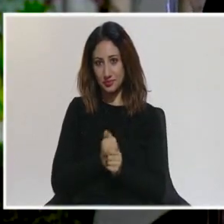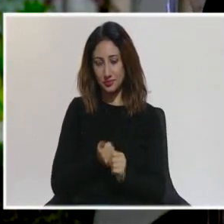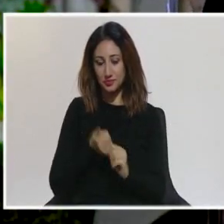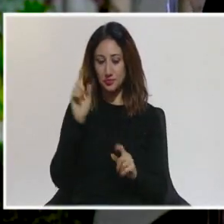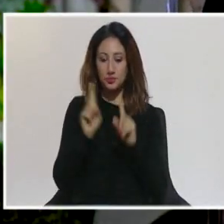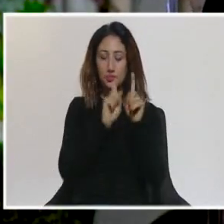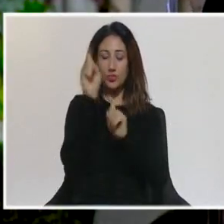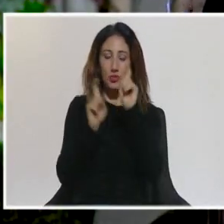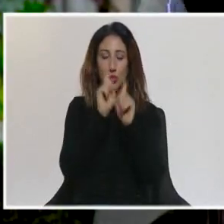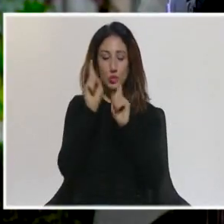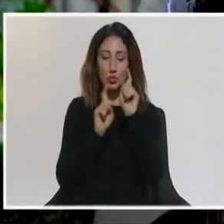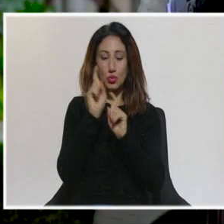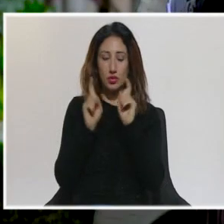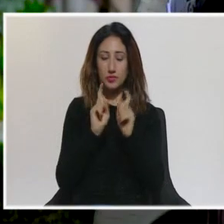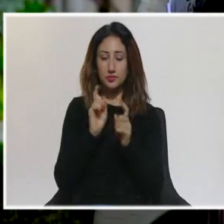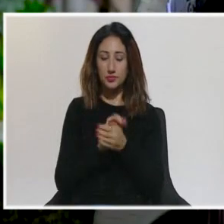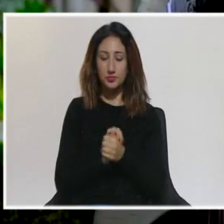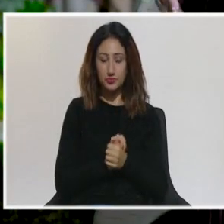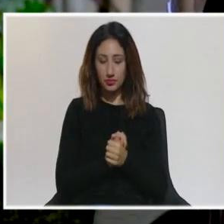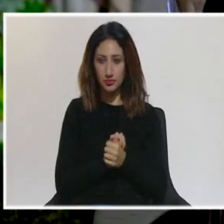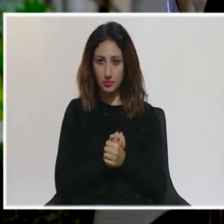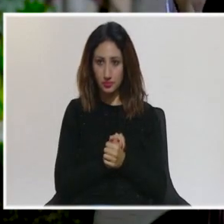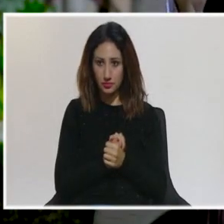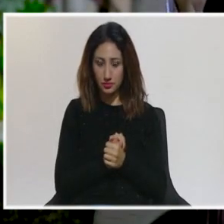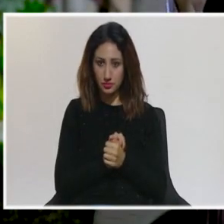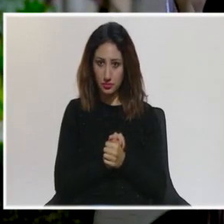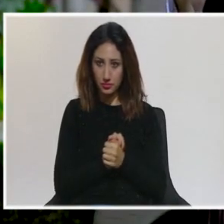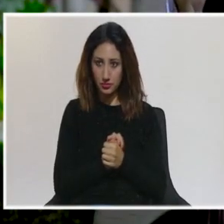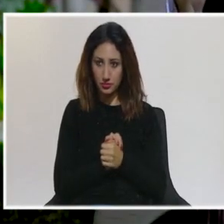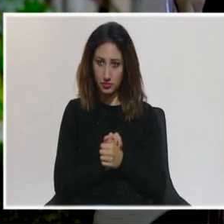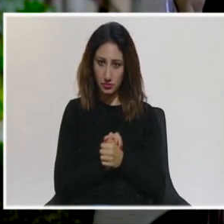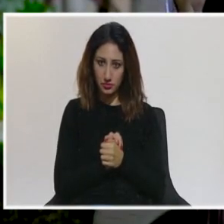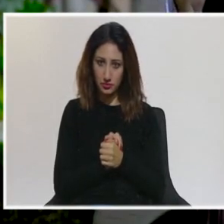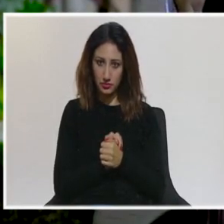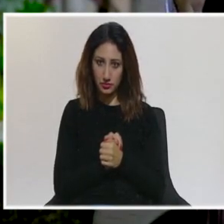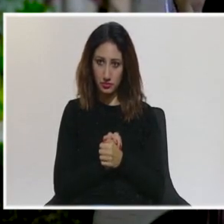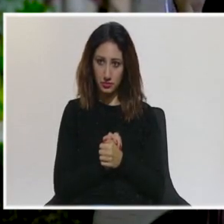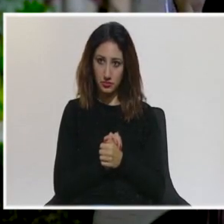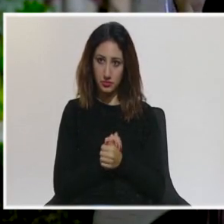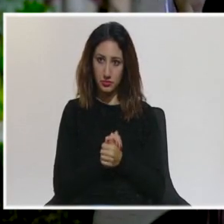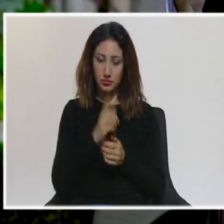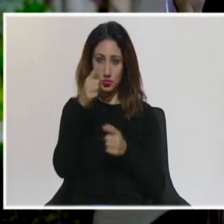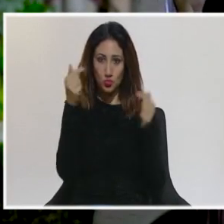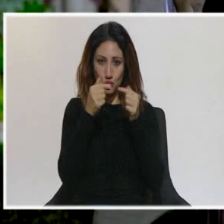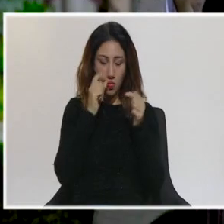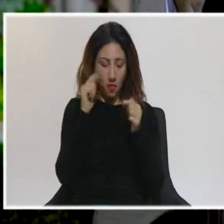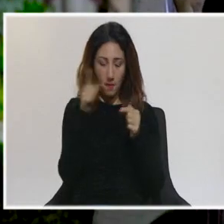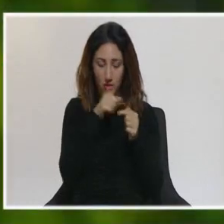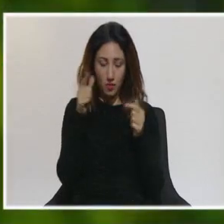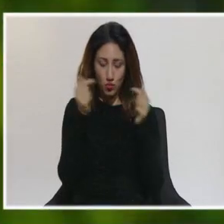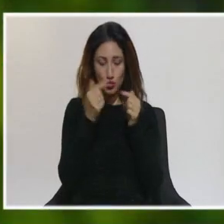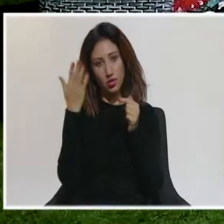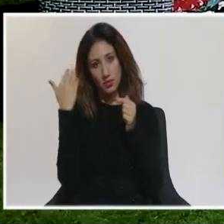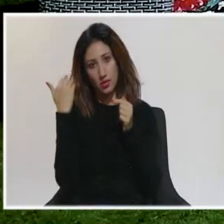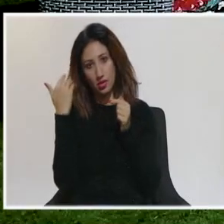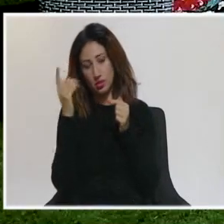بسرعة من وجهة نظرها. أوكي. جاهزين؟ yeah. حصل وحد فيكم اختلف مع بابا خلاف كبير؟ لا لا